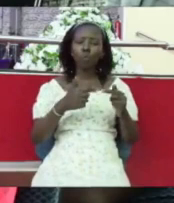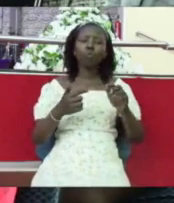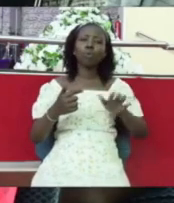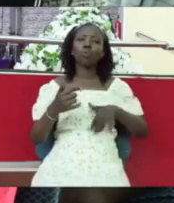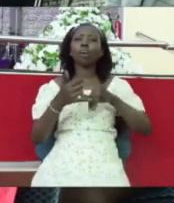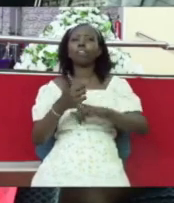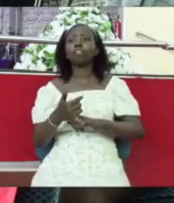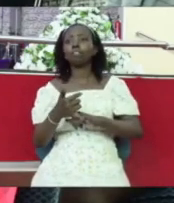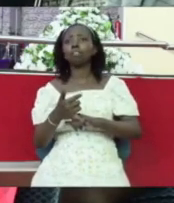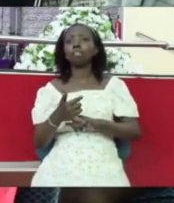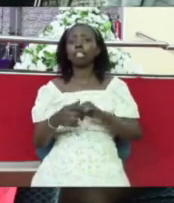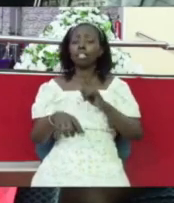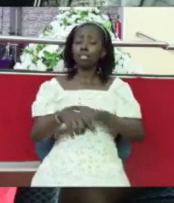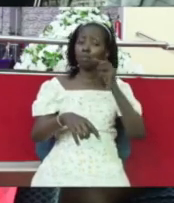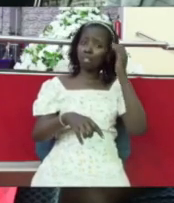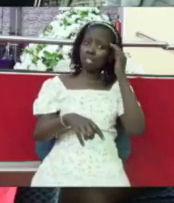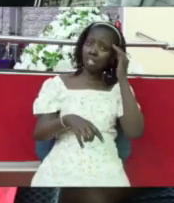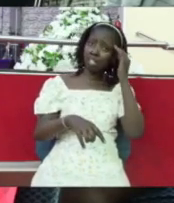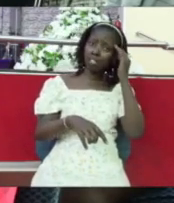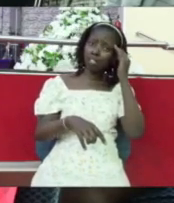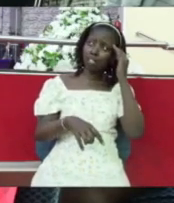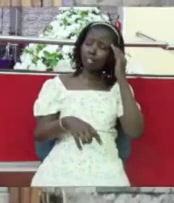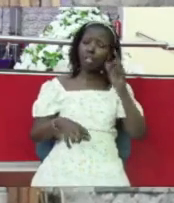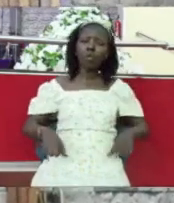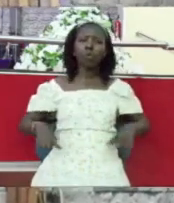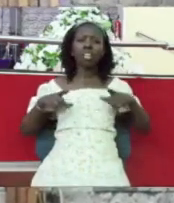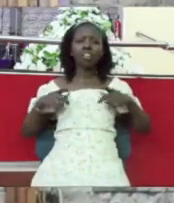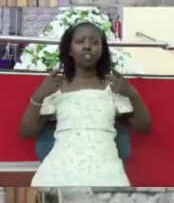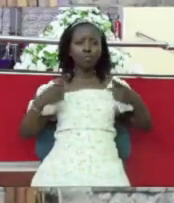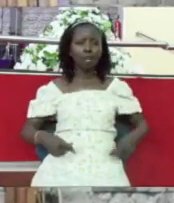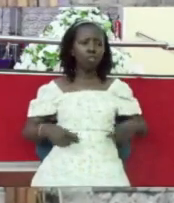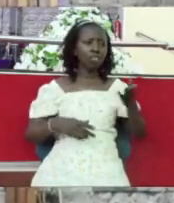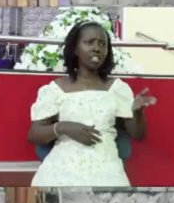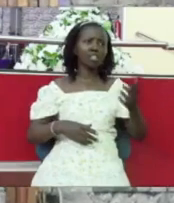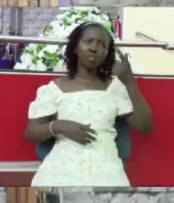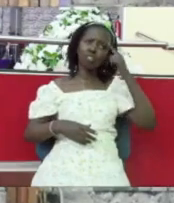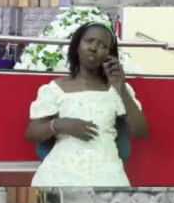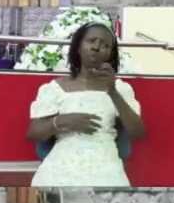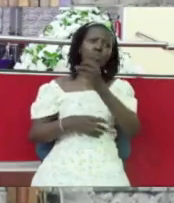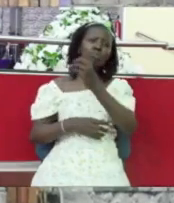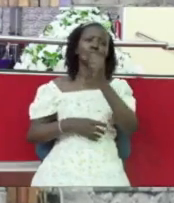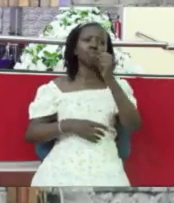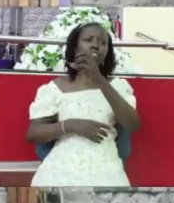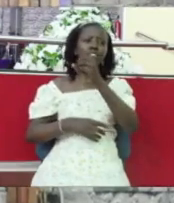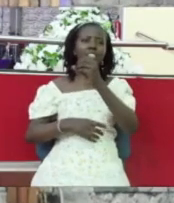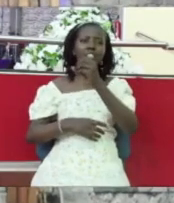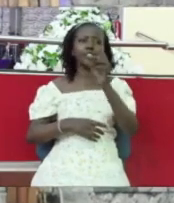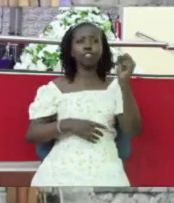your thinking, katika mafikira yako, you will live with this person for the next 50, 60 years. Utaishi na huyo mtu